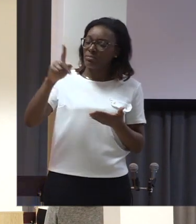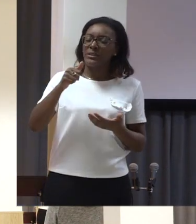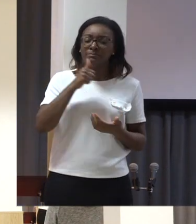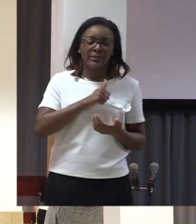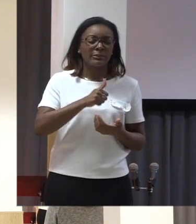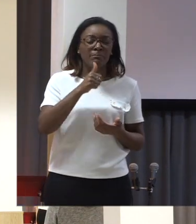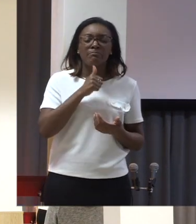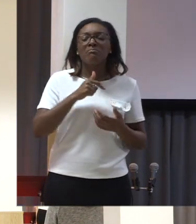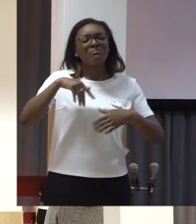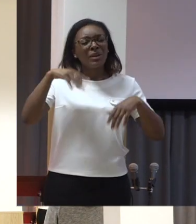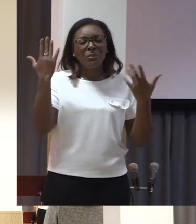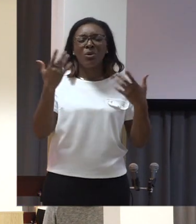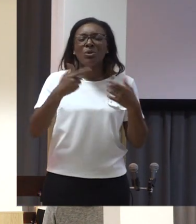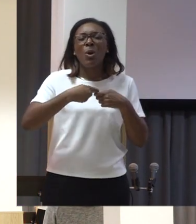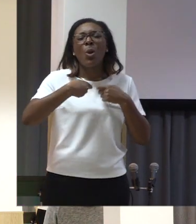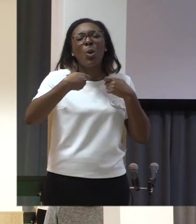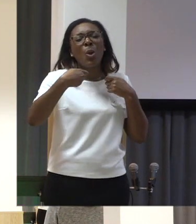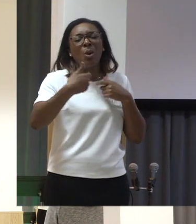Peu importe le temps que cela prendra,